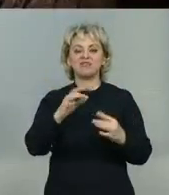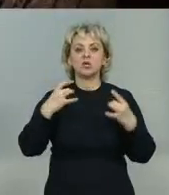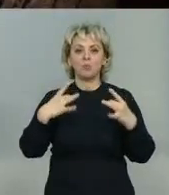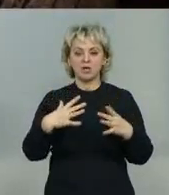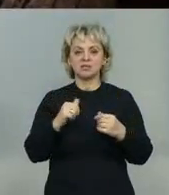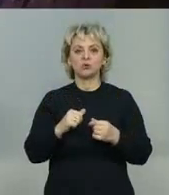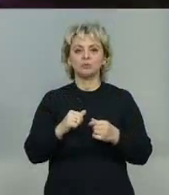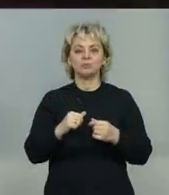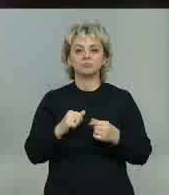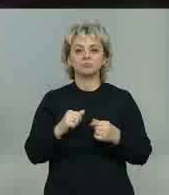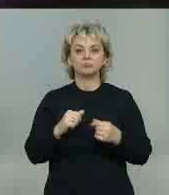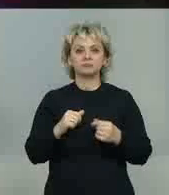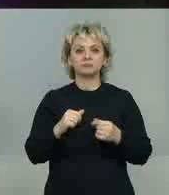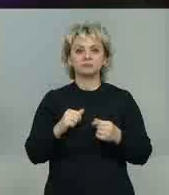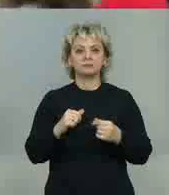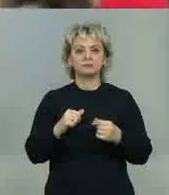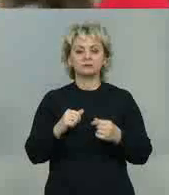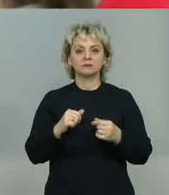профессиональному празднику.